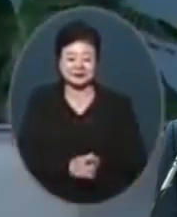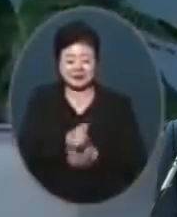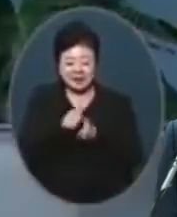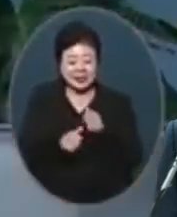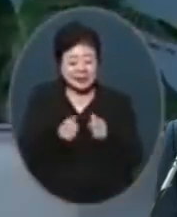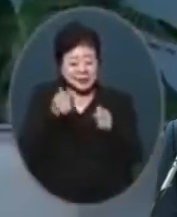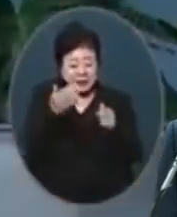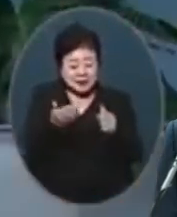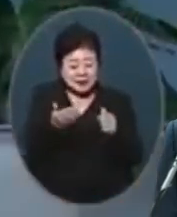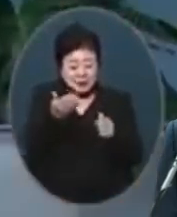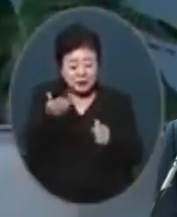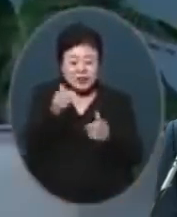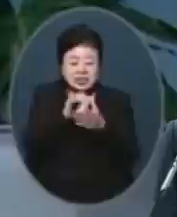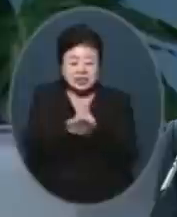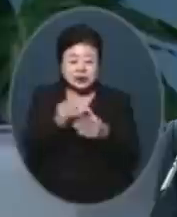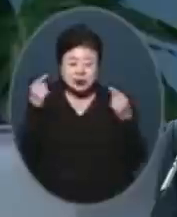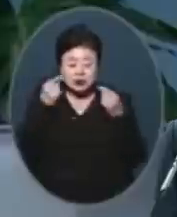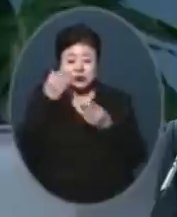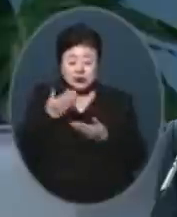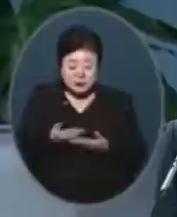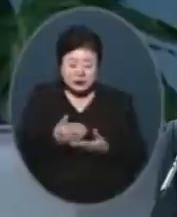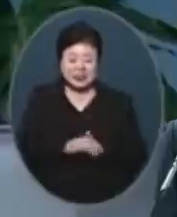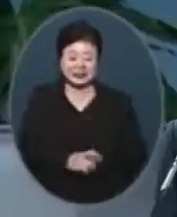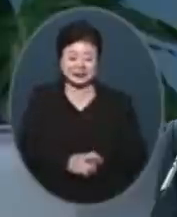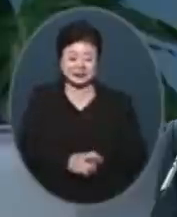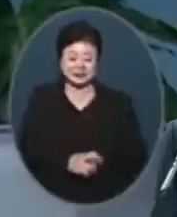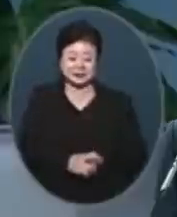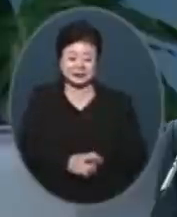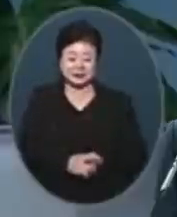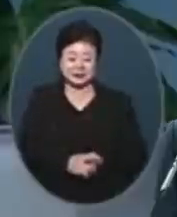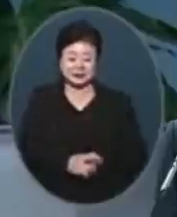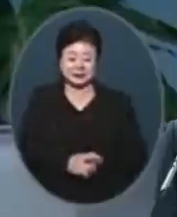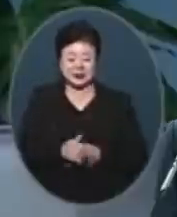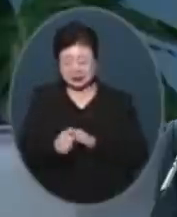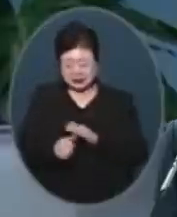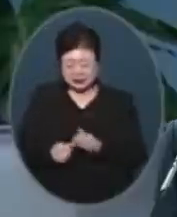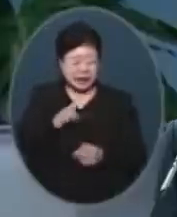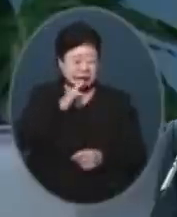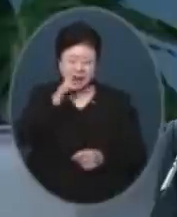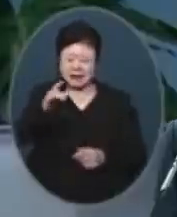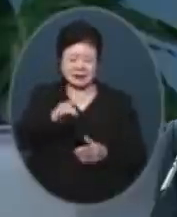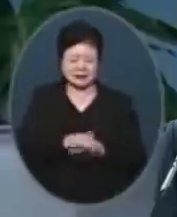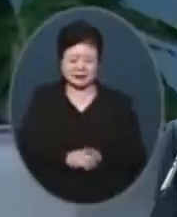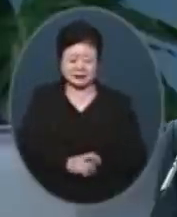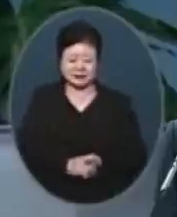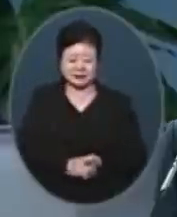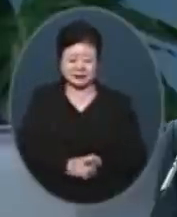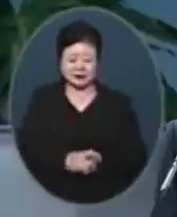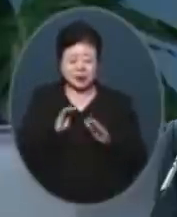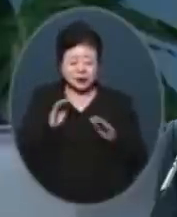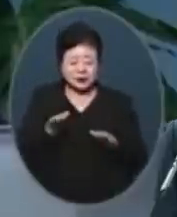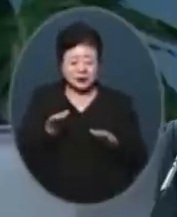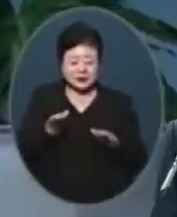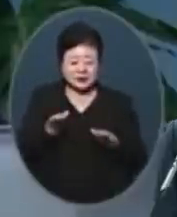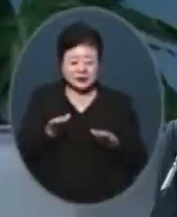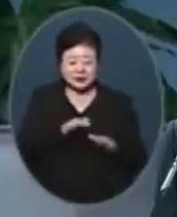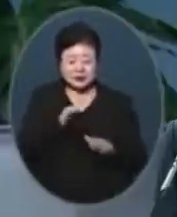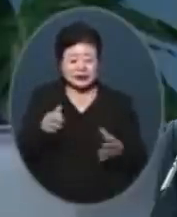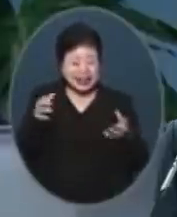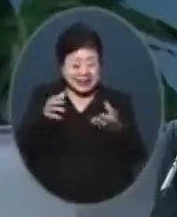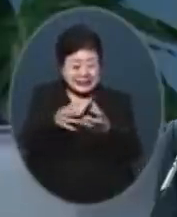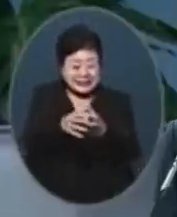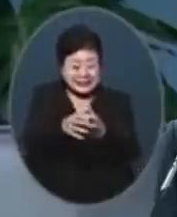하나님은 우리의 기도를 들어주십니다. 우리가 뒤로 물러가서는 안 됩니다. 오늘 우리 다